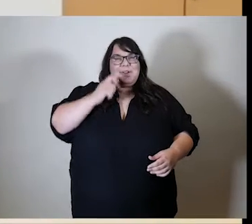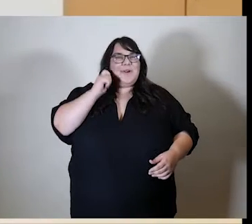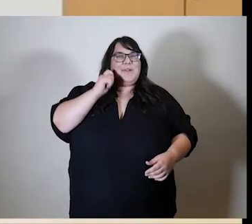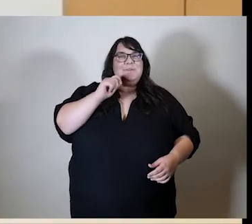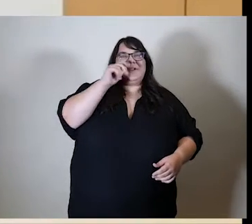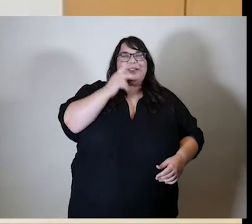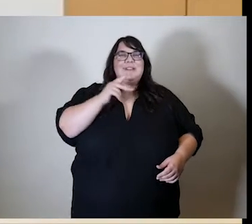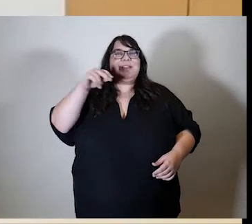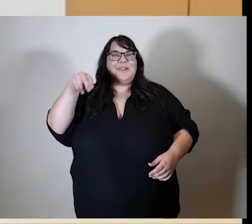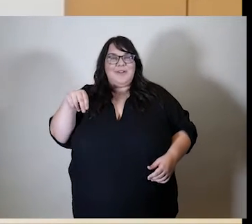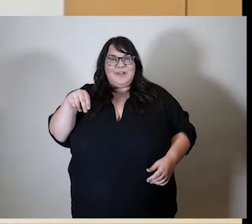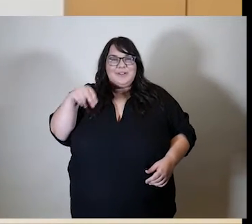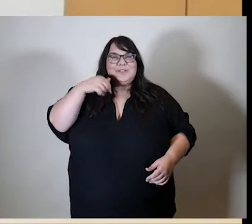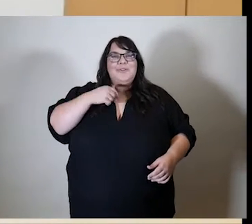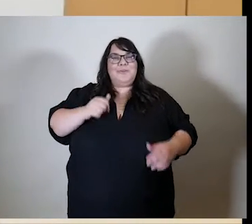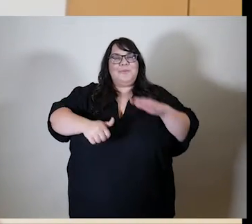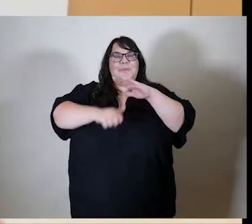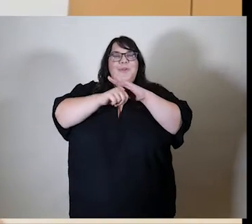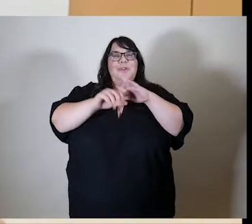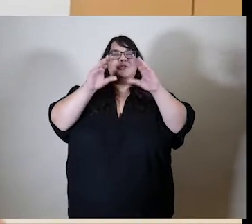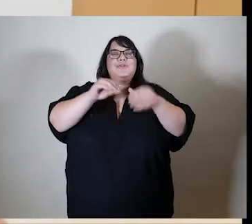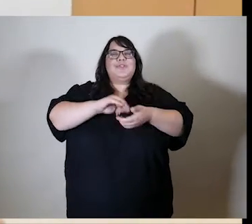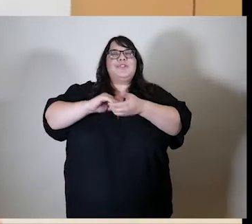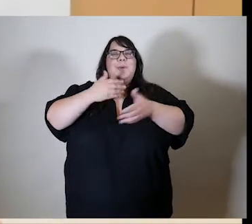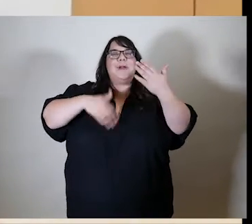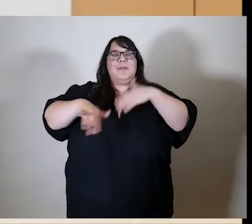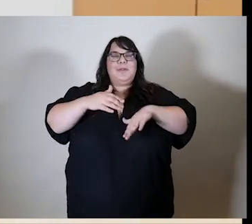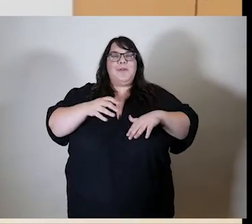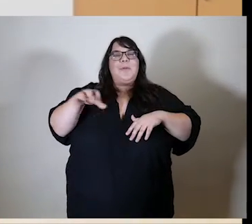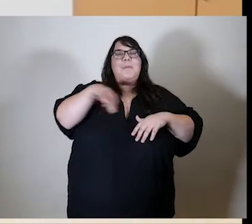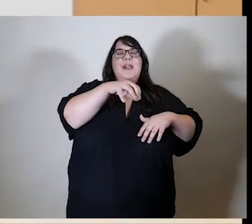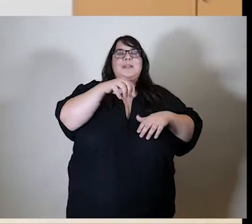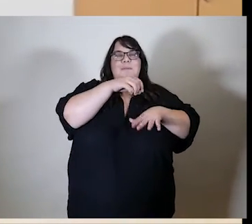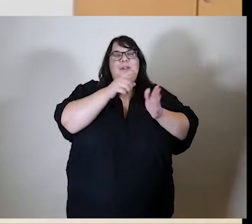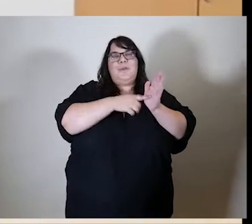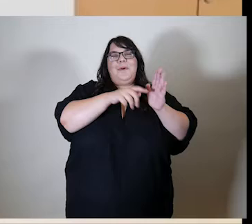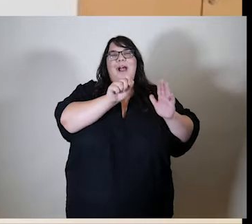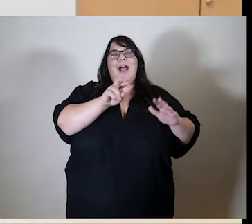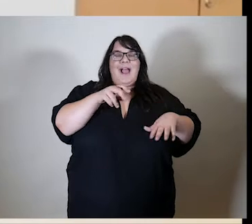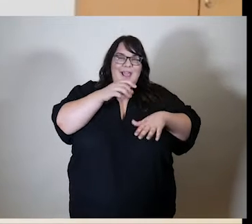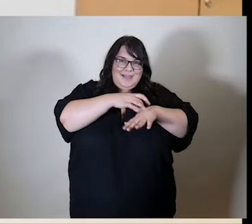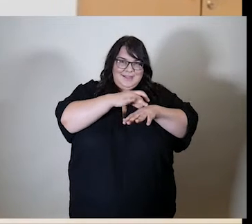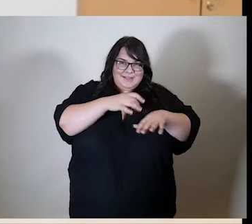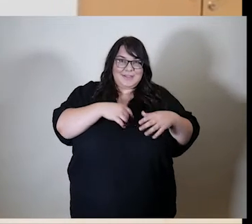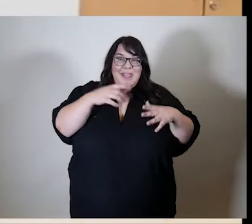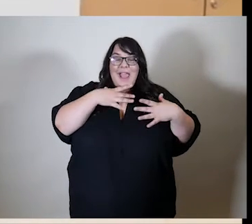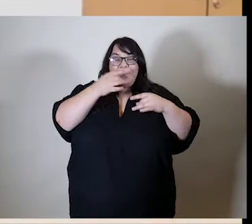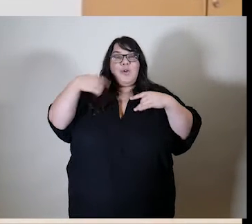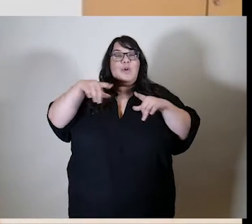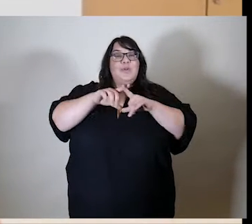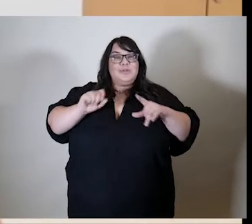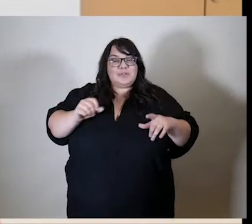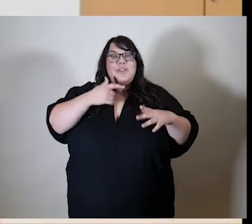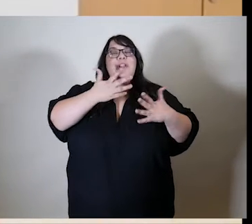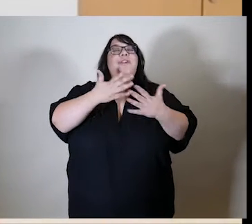Κυρίες και κύριοι, καλησπέρα σας. Ονομάζομαι Κουλιάρας Νικόλος. Είμαι πρόεδρος του Πανελληνίου Συλλόγου Παραπληγικών Παράρτημα Αχρίας. Εκ μέρους όλου του